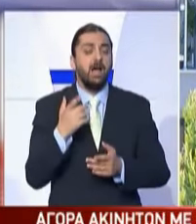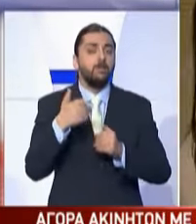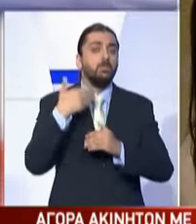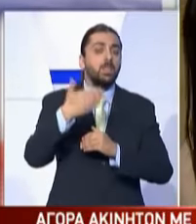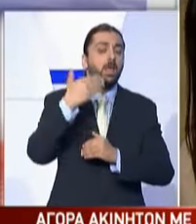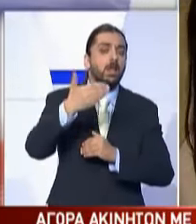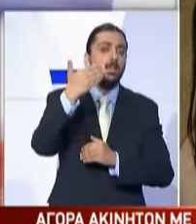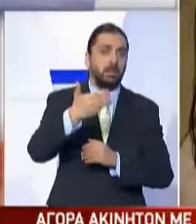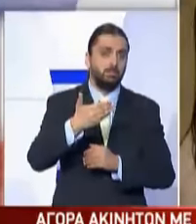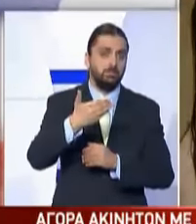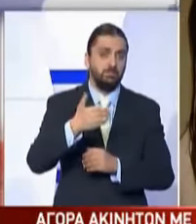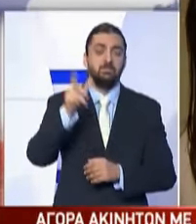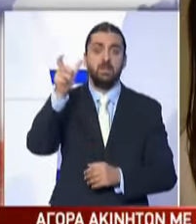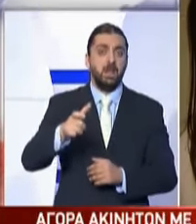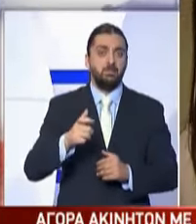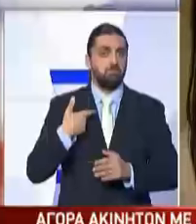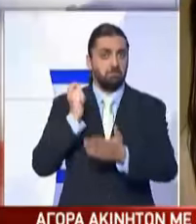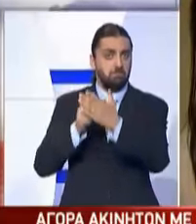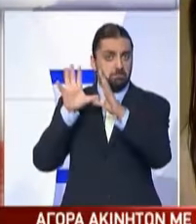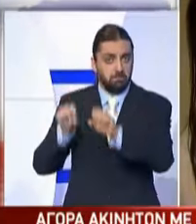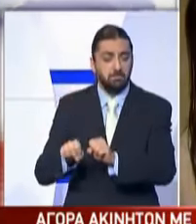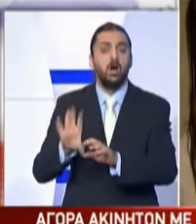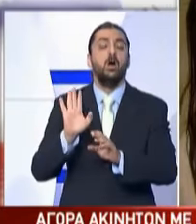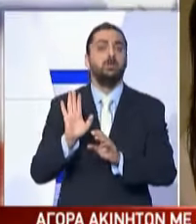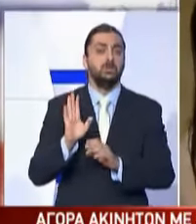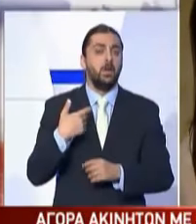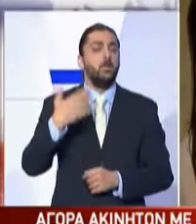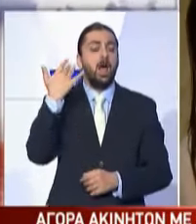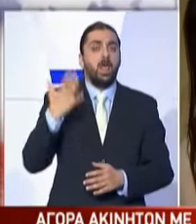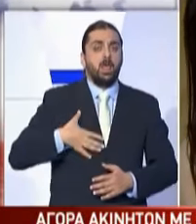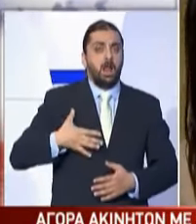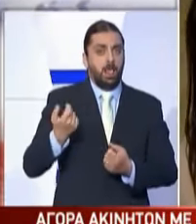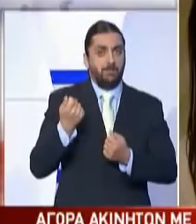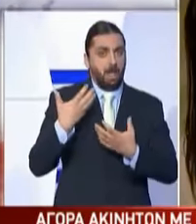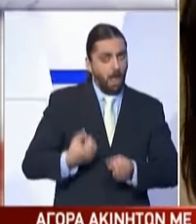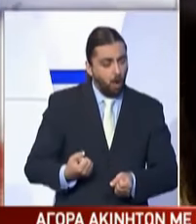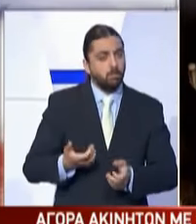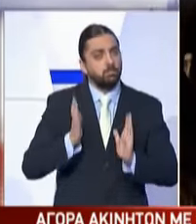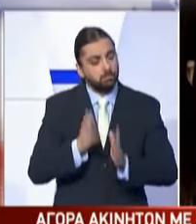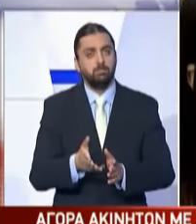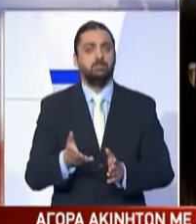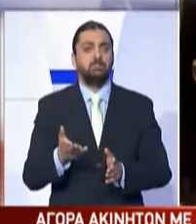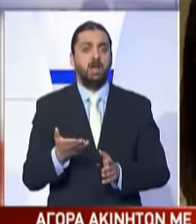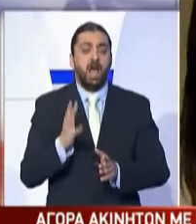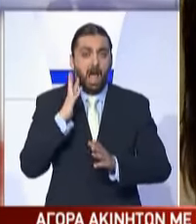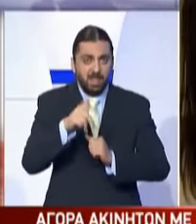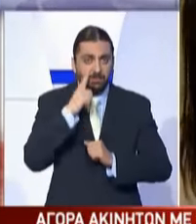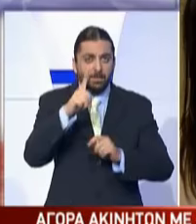χρόνου. Δεν θα το ρίσκαρα έτσι. Με δικά μου λεφτά ό,τι έκανα, γιατί τώρα τα πράγματα από μέρα σε μέρα αλλάζουν.